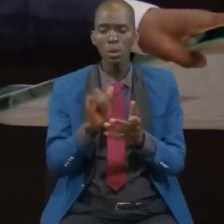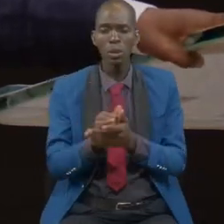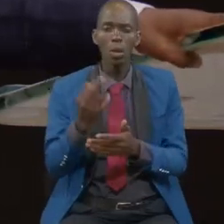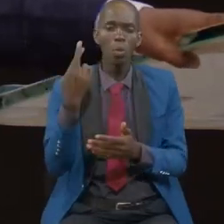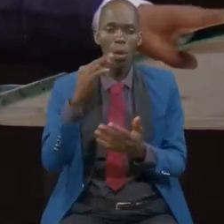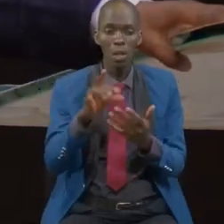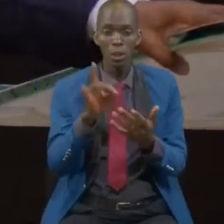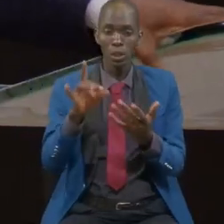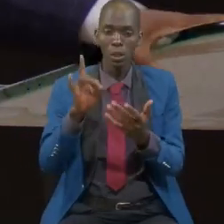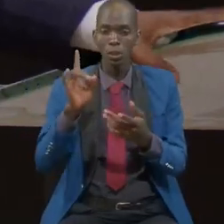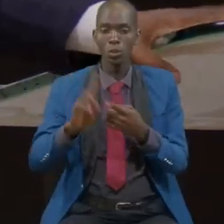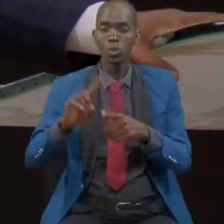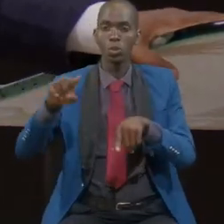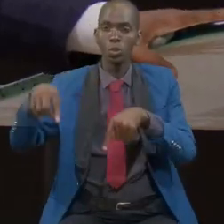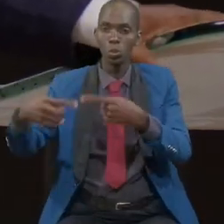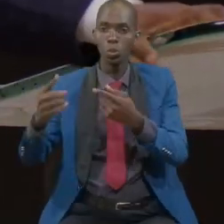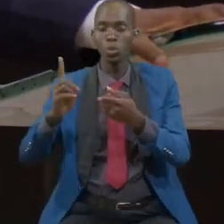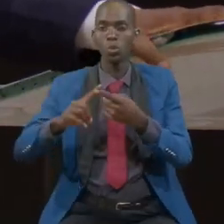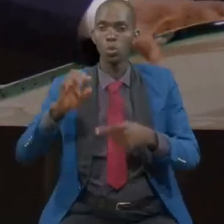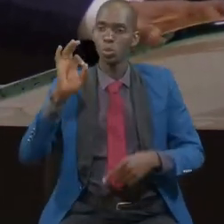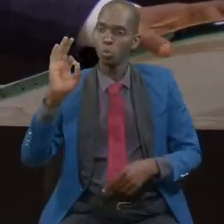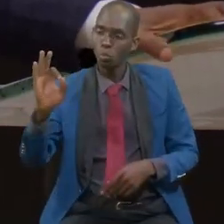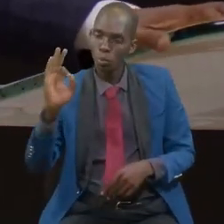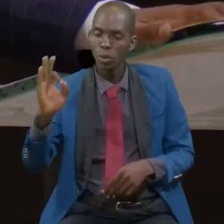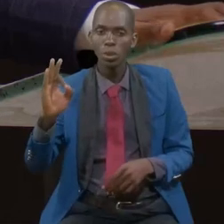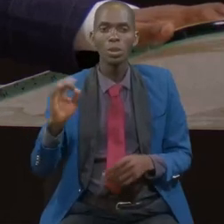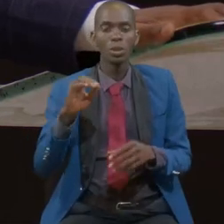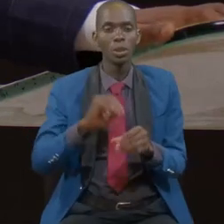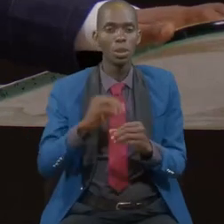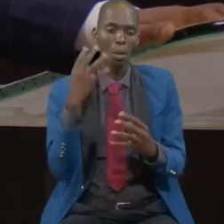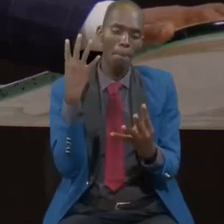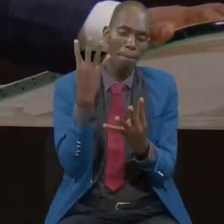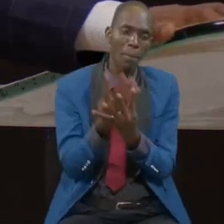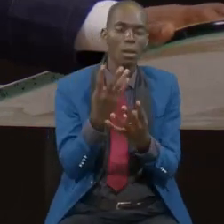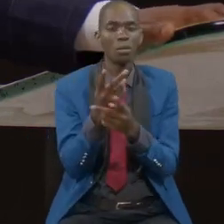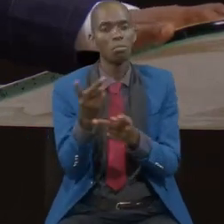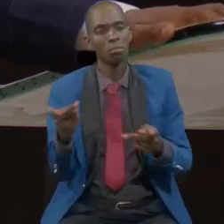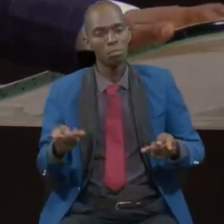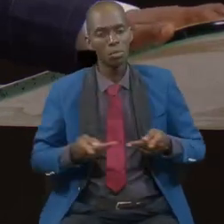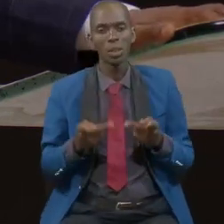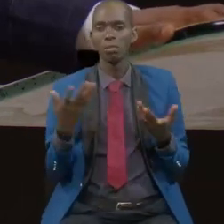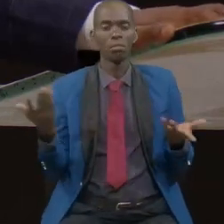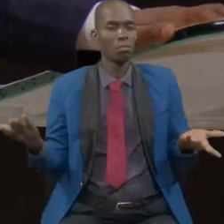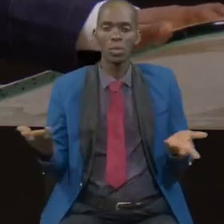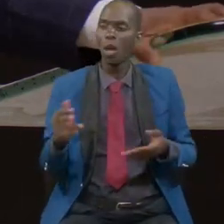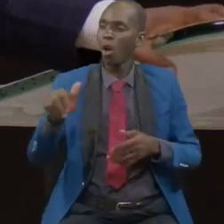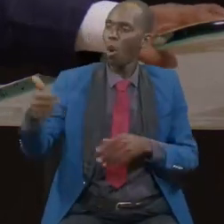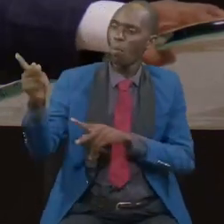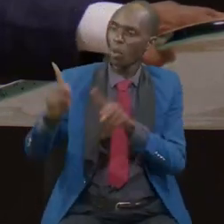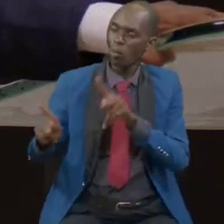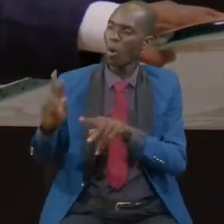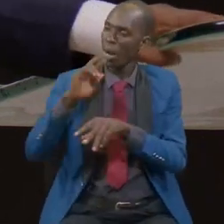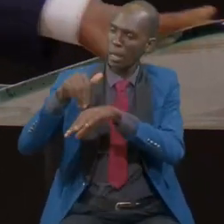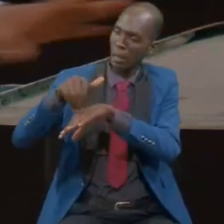je devais être là, mais je n'étais pas dans le ministère de ceux qui prêchent à l'évangélisation, ceux qui font l'évangélisation